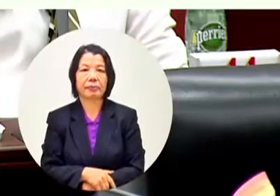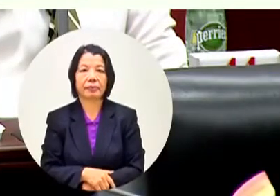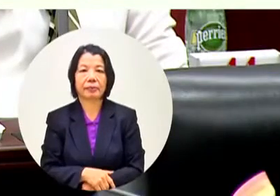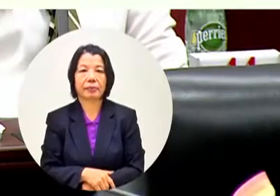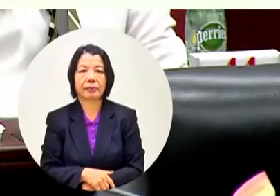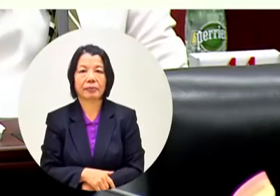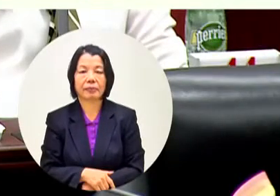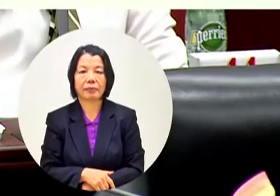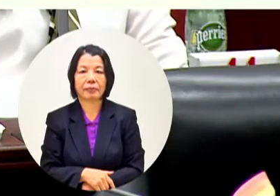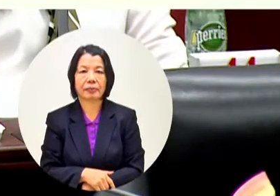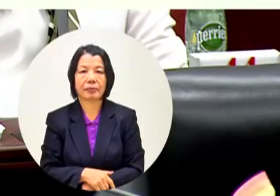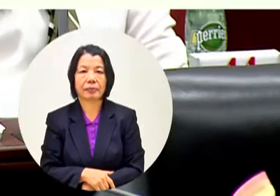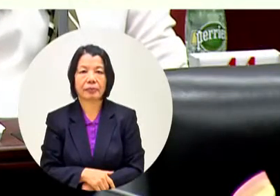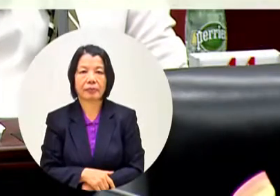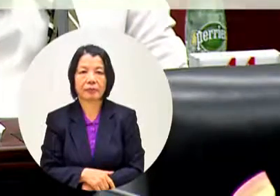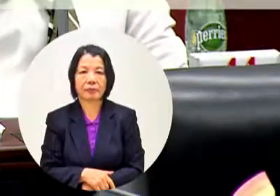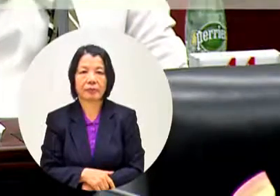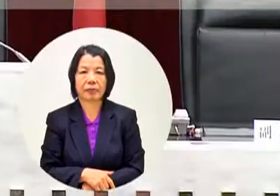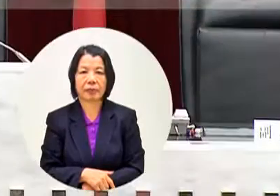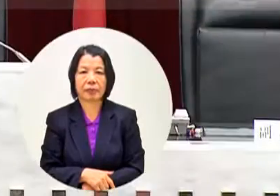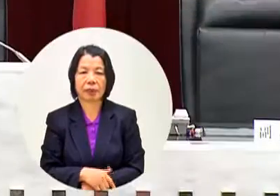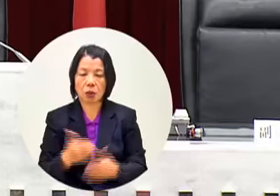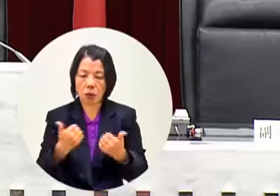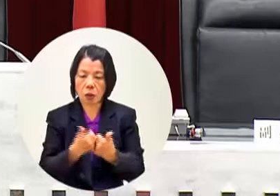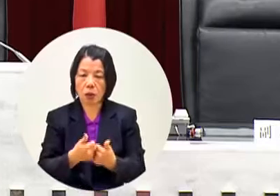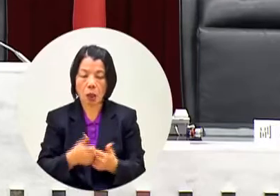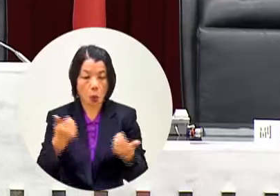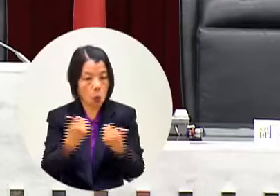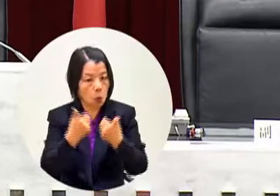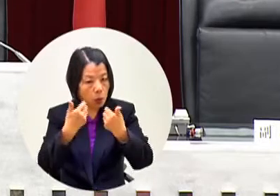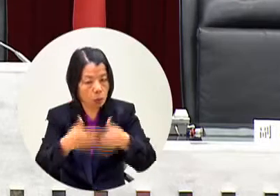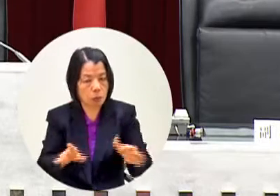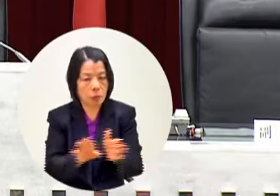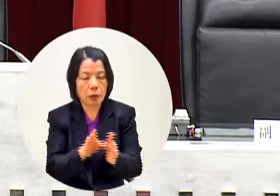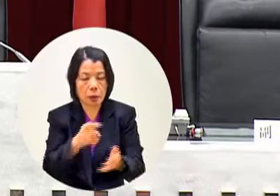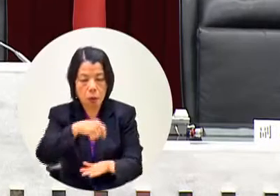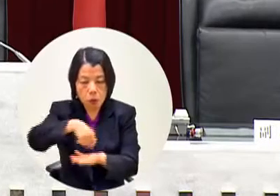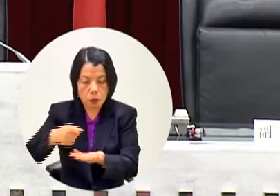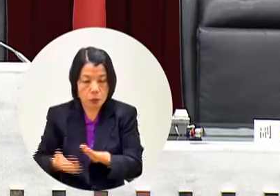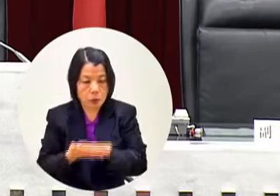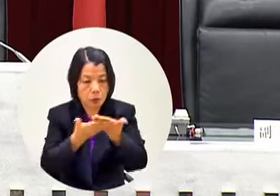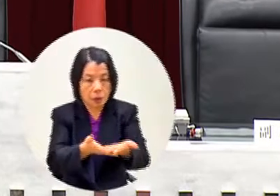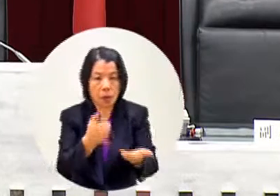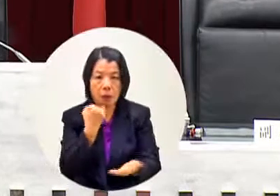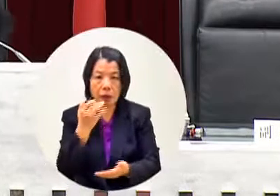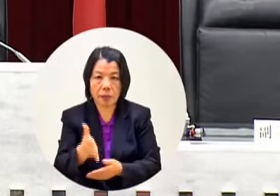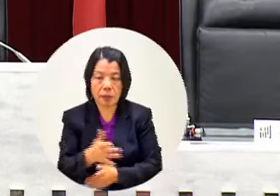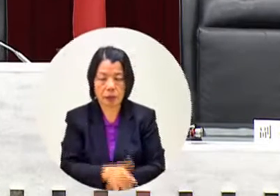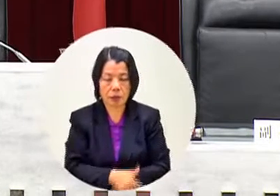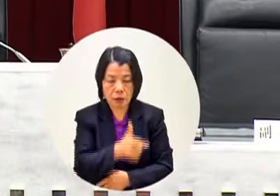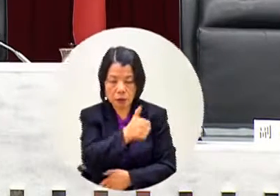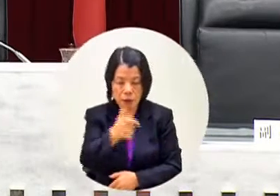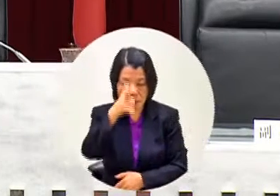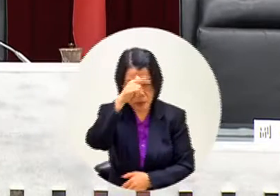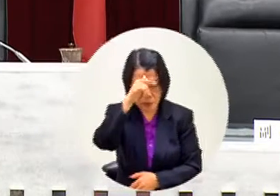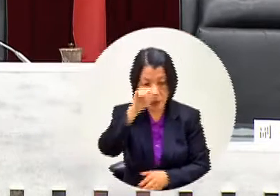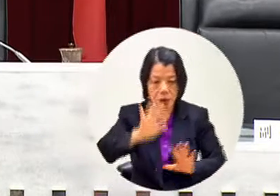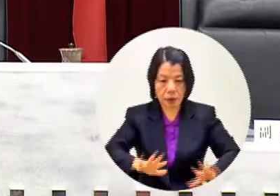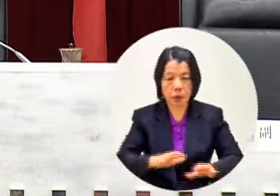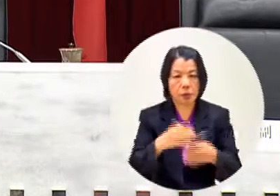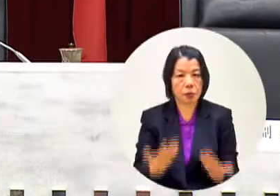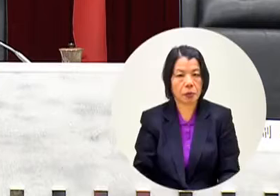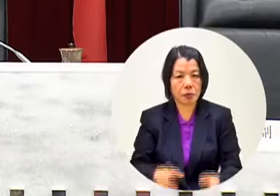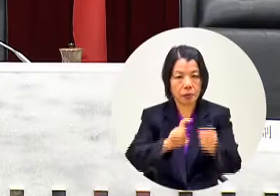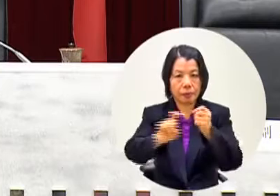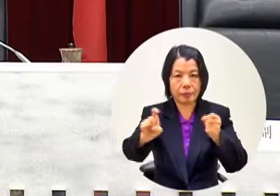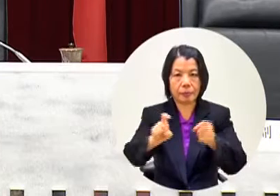力。吸毒人口的增加，我觉得我们要跟预防青少年时期开始接触毒品的危害